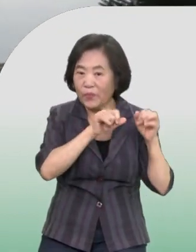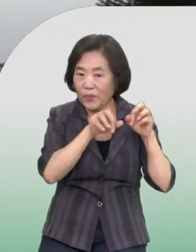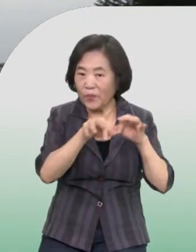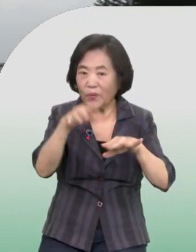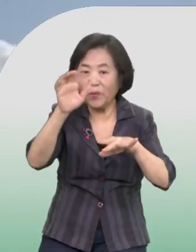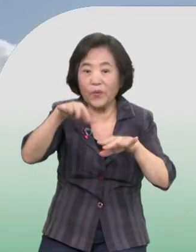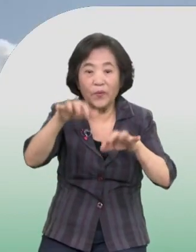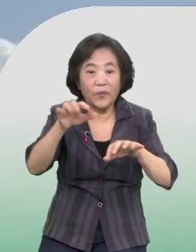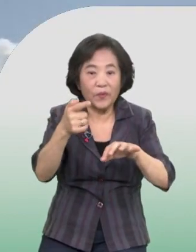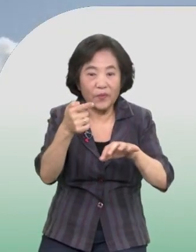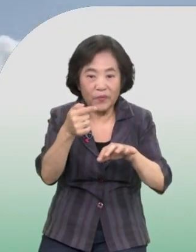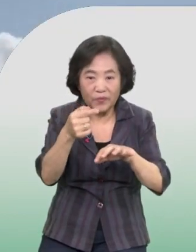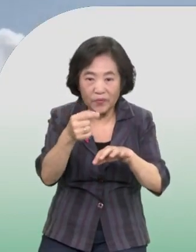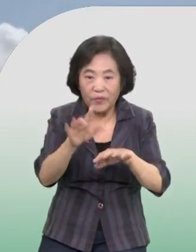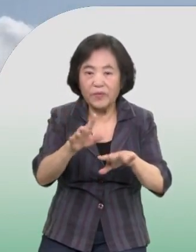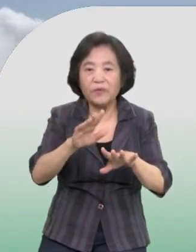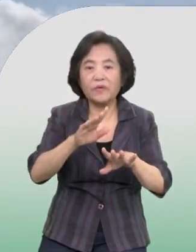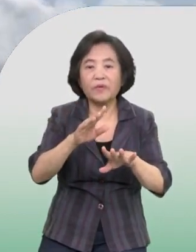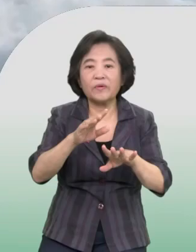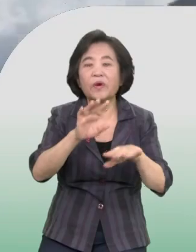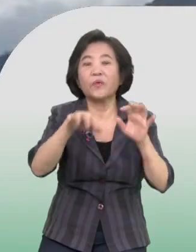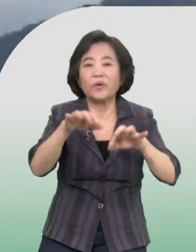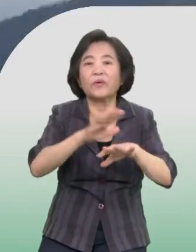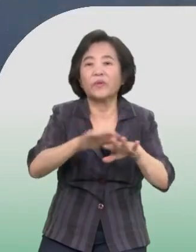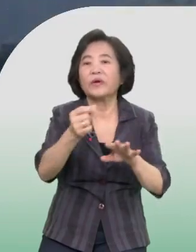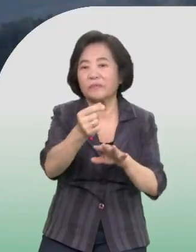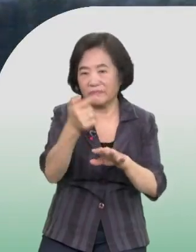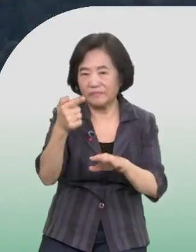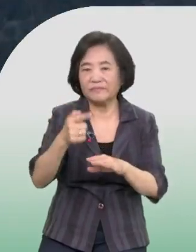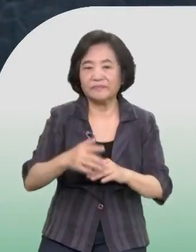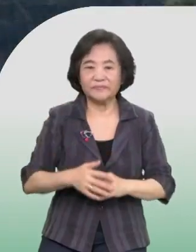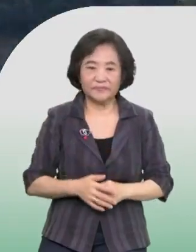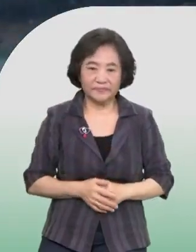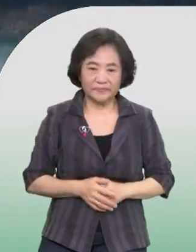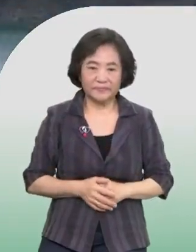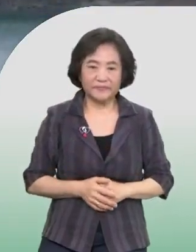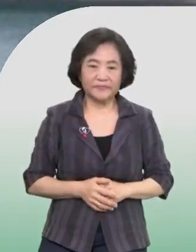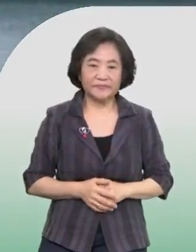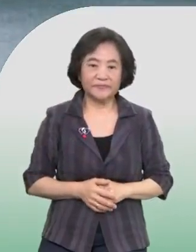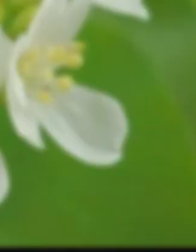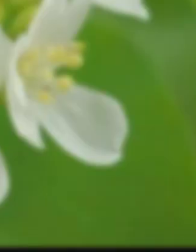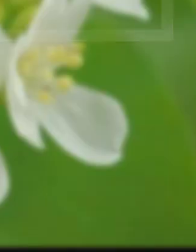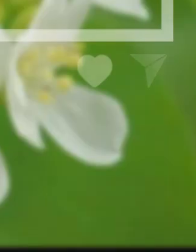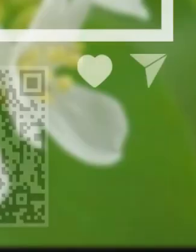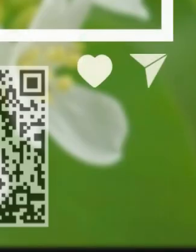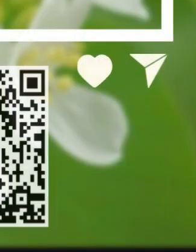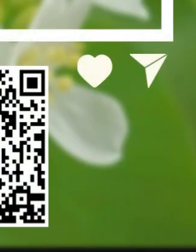加，落雨机会将会提高。下个新闻，林金友、王秀洲台北报道。